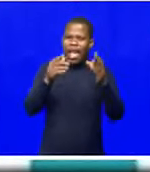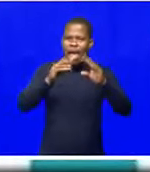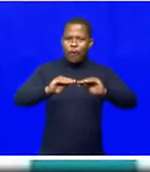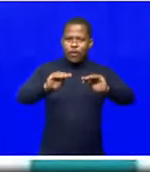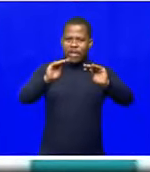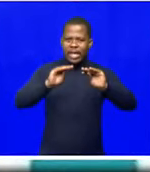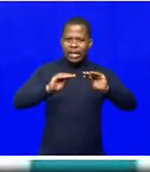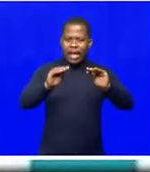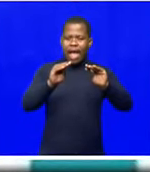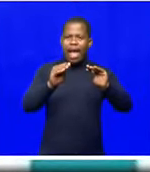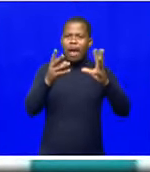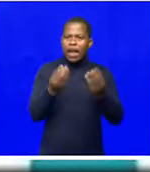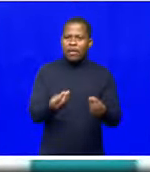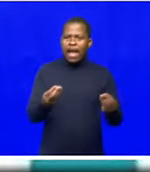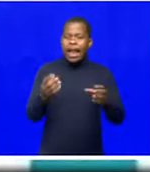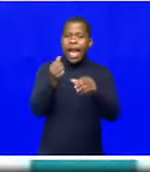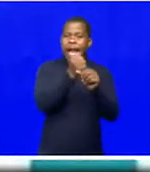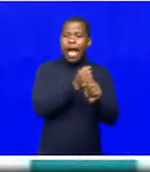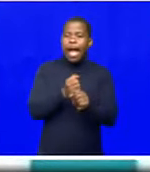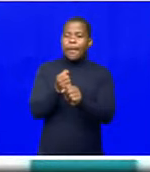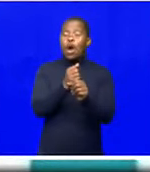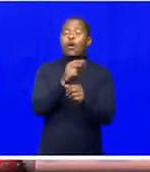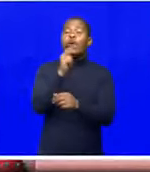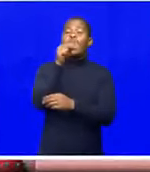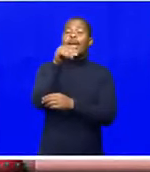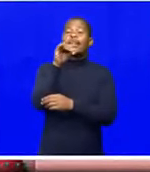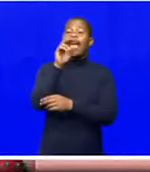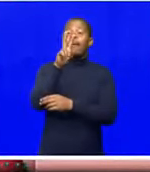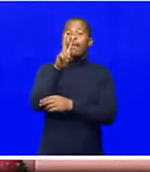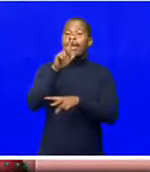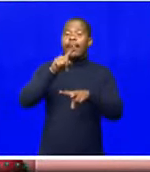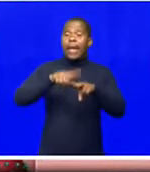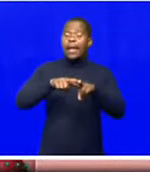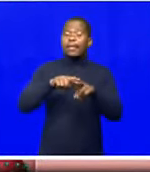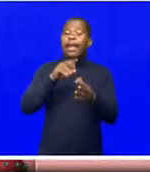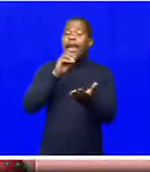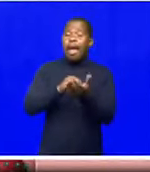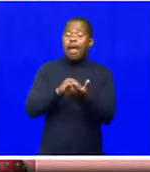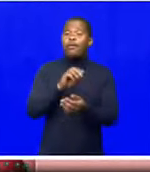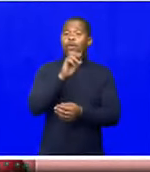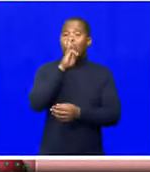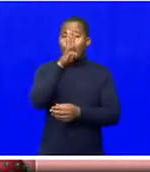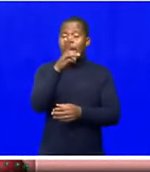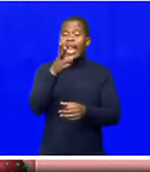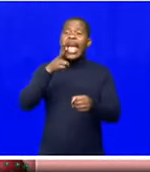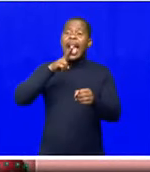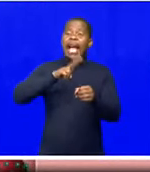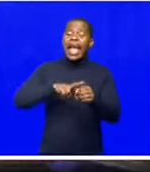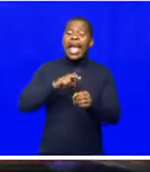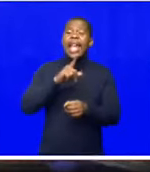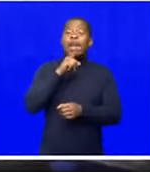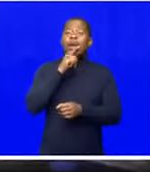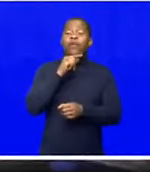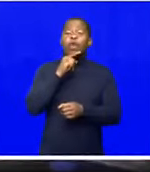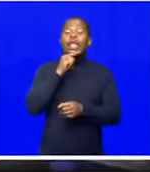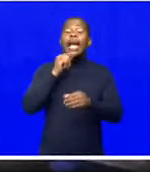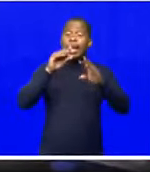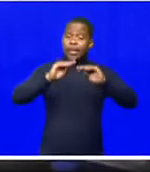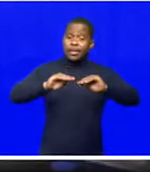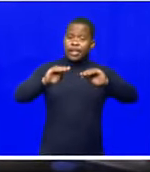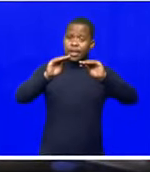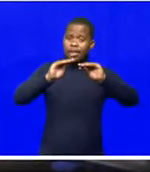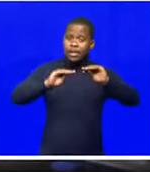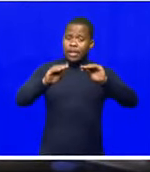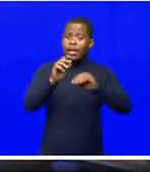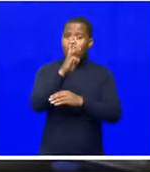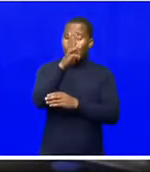kabanti nge-HIV kanti nabo bobabe angeke bavalelwe ngaphandle njengoba kumele bachonze kwekuthi